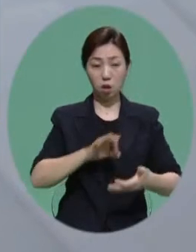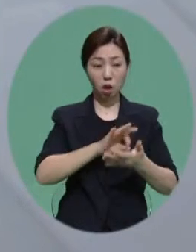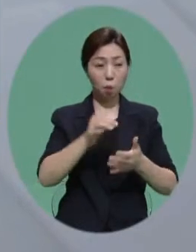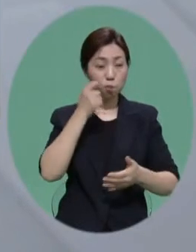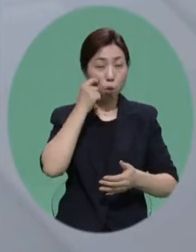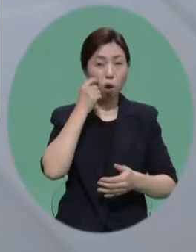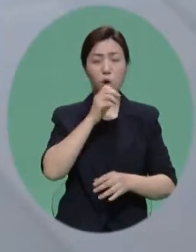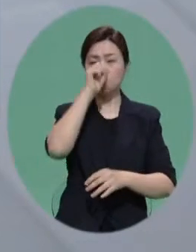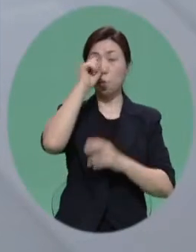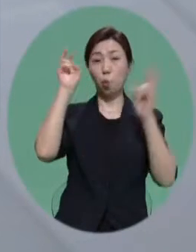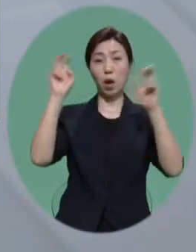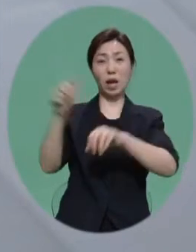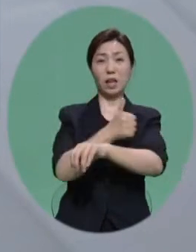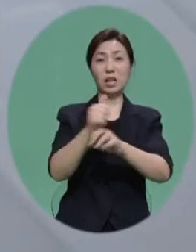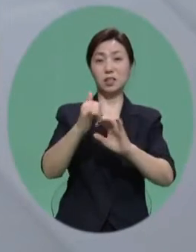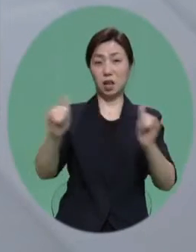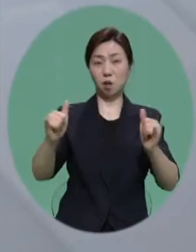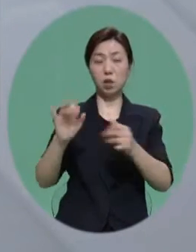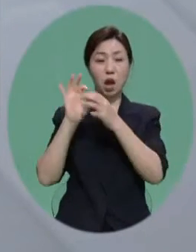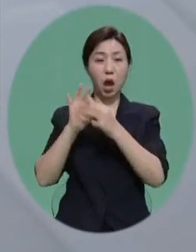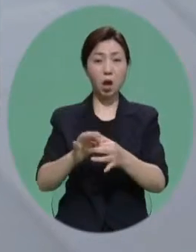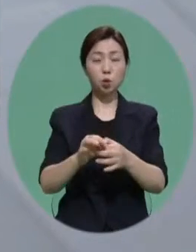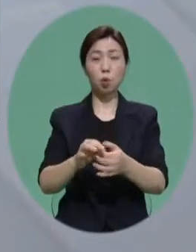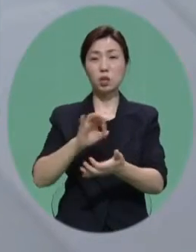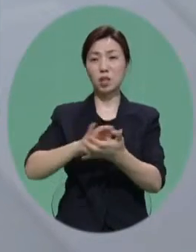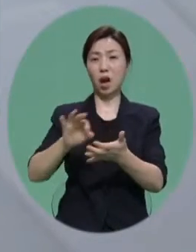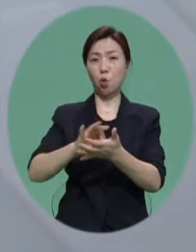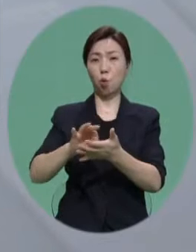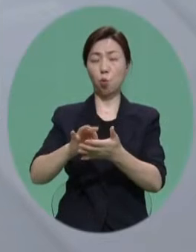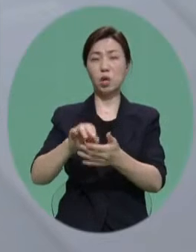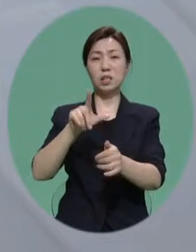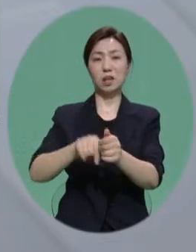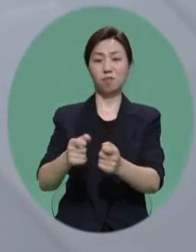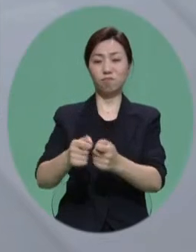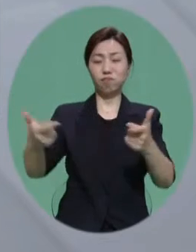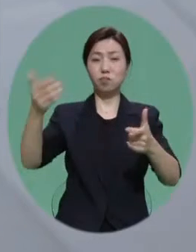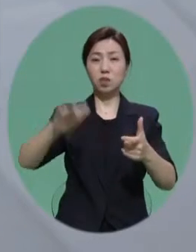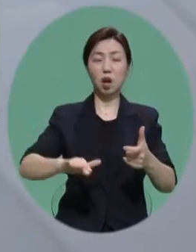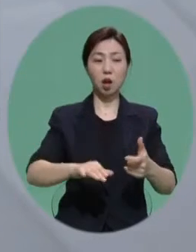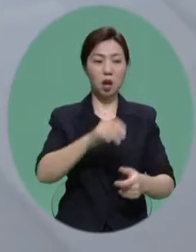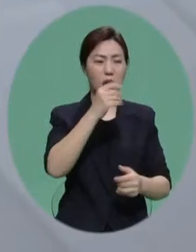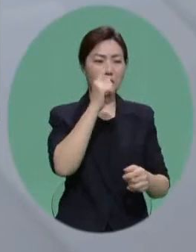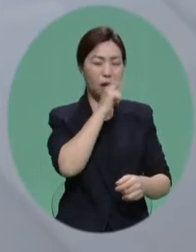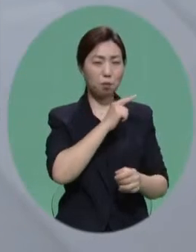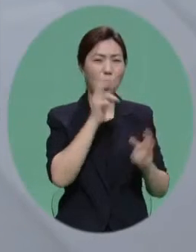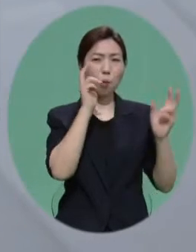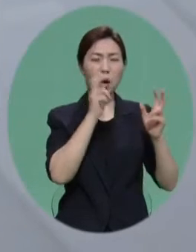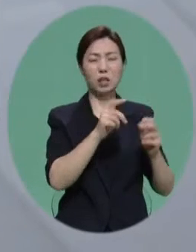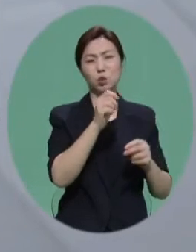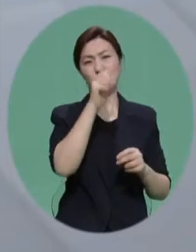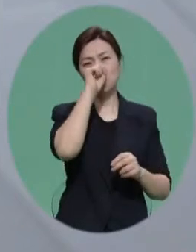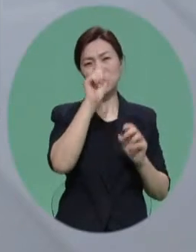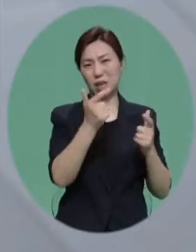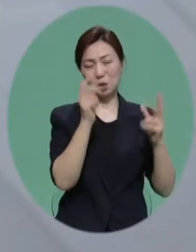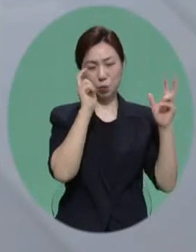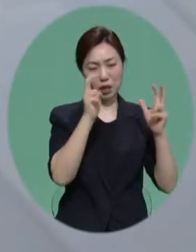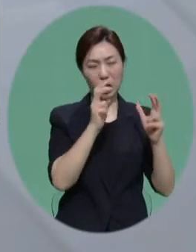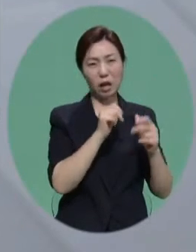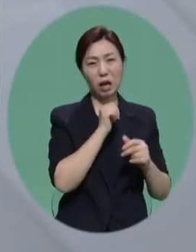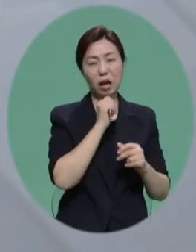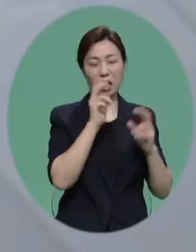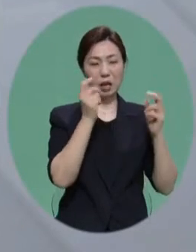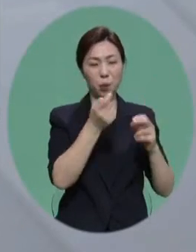직장인 사람아 더 많이 쓰고 안 좋은 직장이나 사람들이 대속 못쓰는 문제가 생기는데 답을 맞아 좀 해주십시오 음 뭐